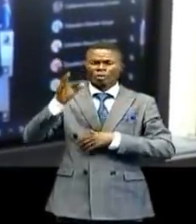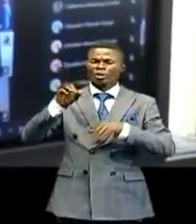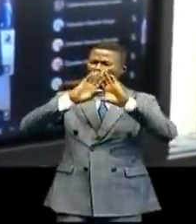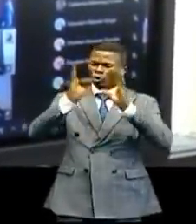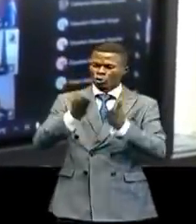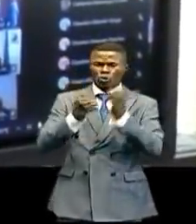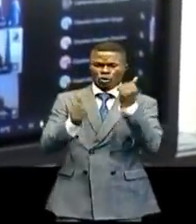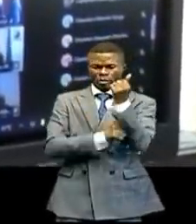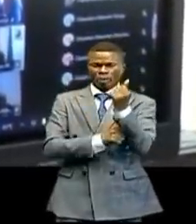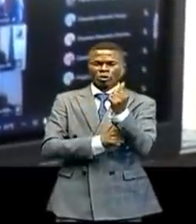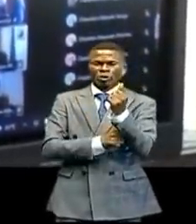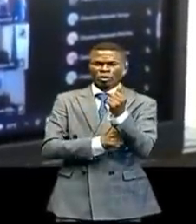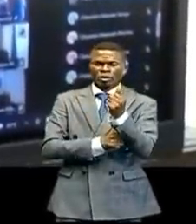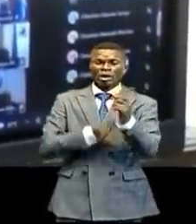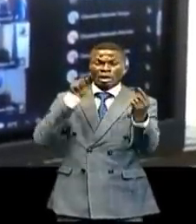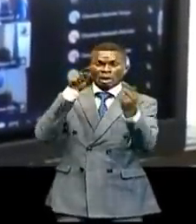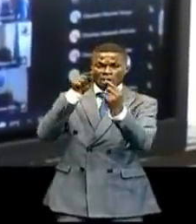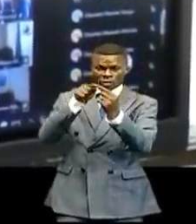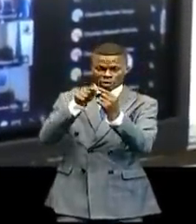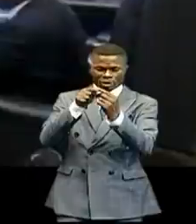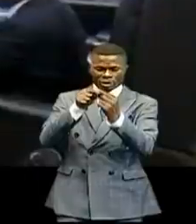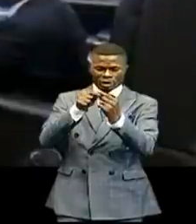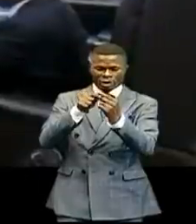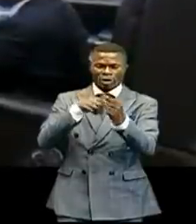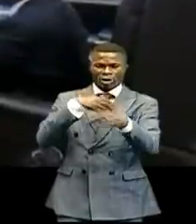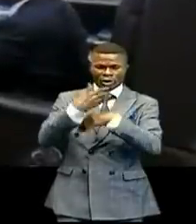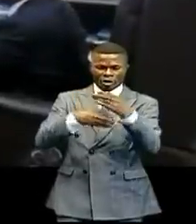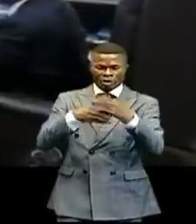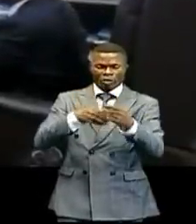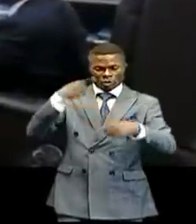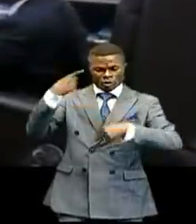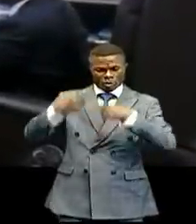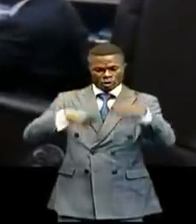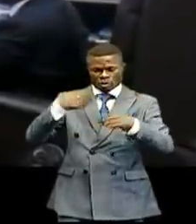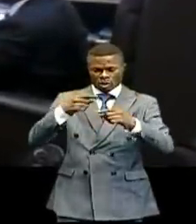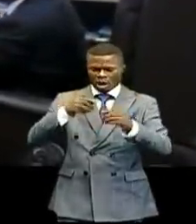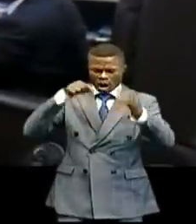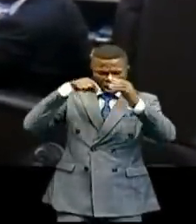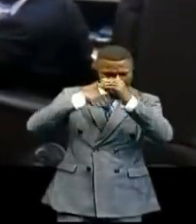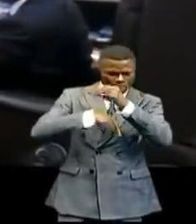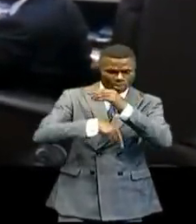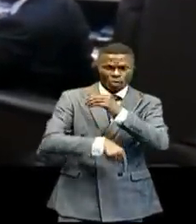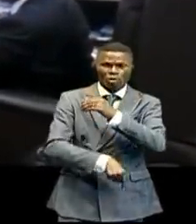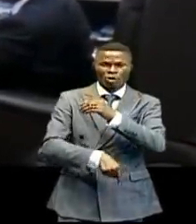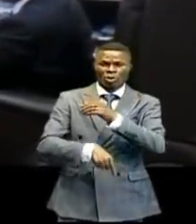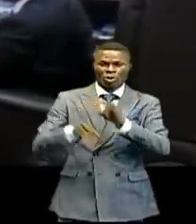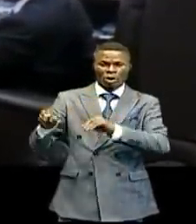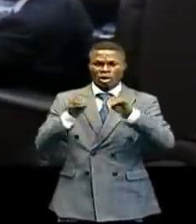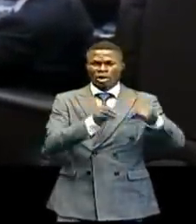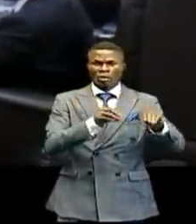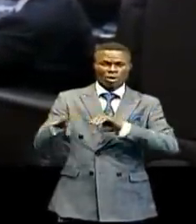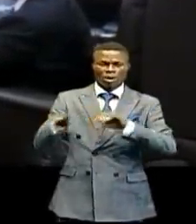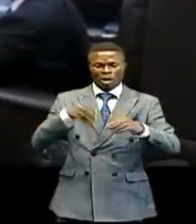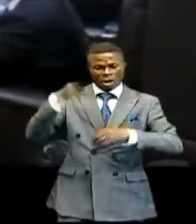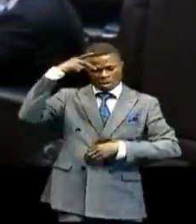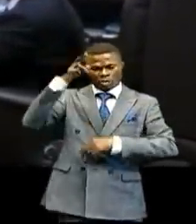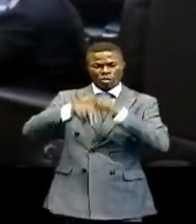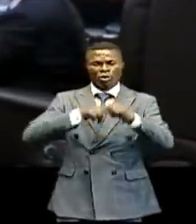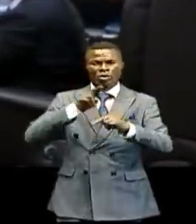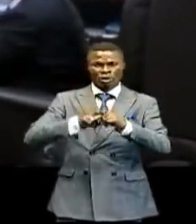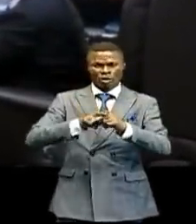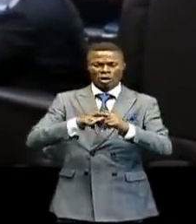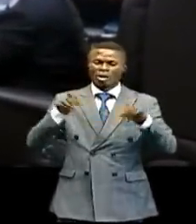etc. L'objectif étant de mener des discussions approfondies sur la mise en œuvre d'une politique